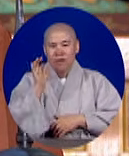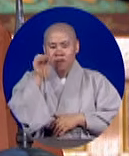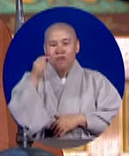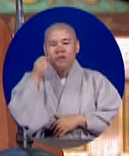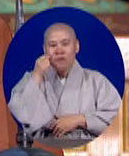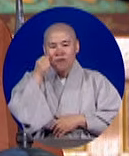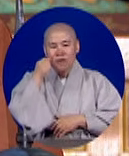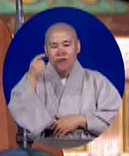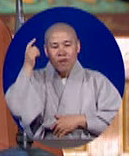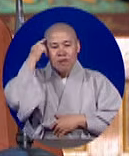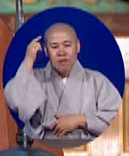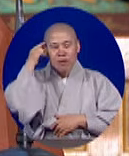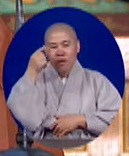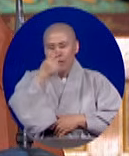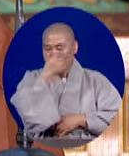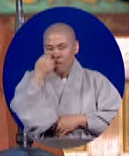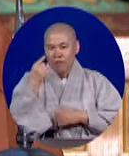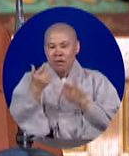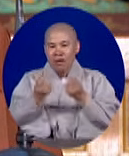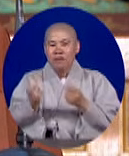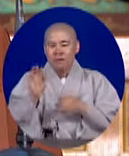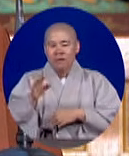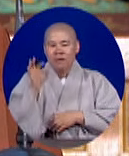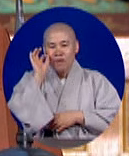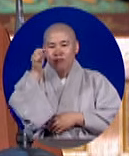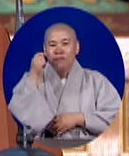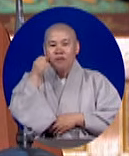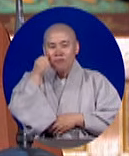봅니다. 왜 눈이 똑같은데 못 보노?